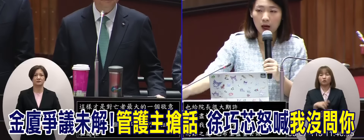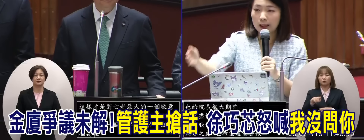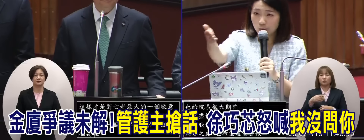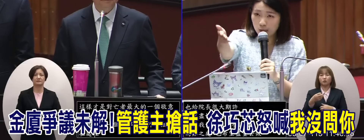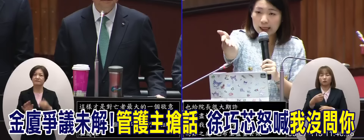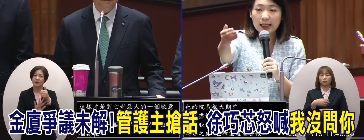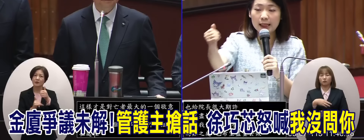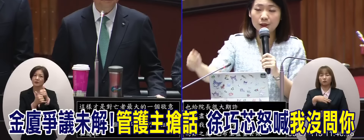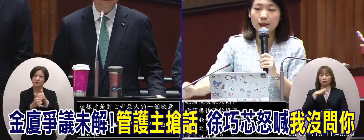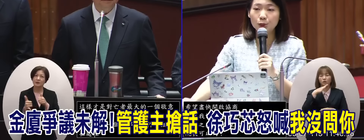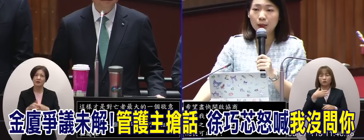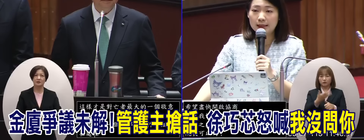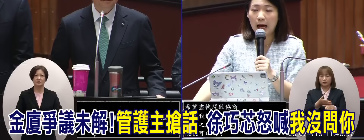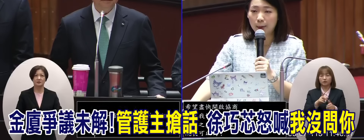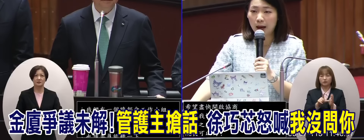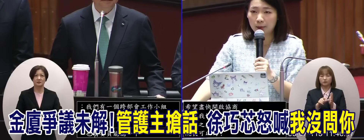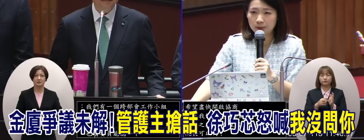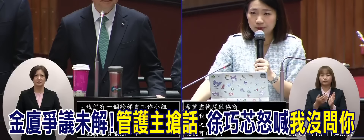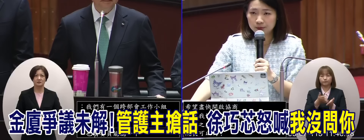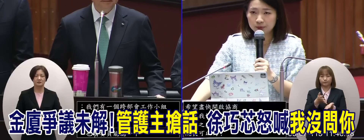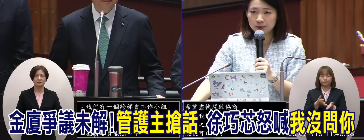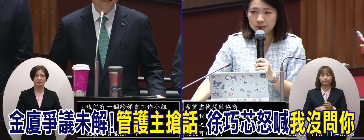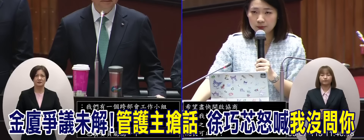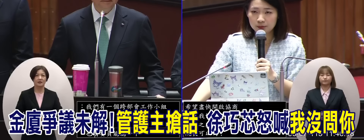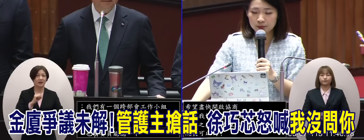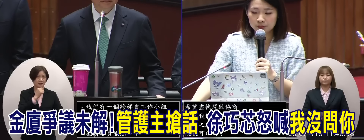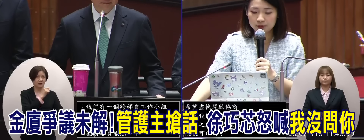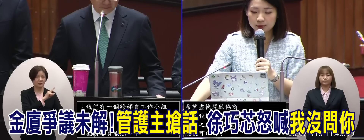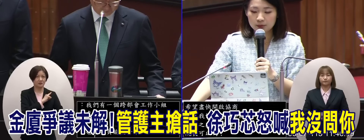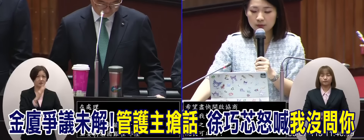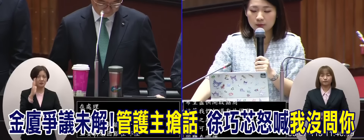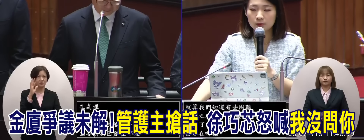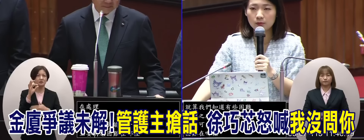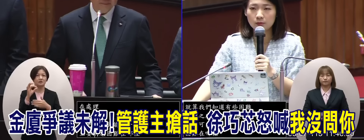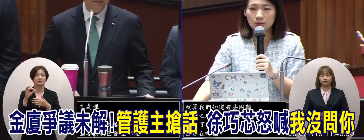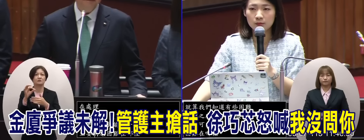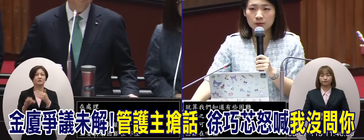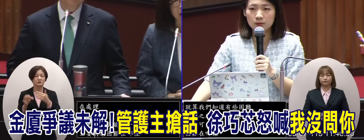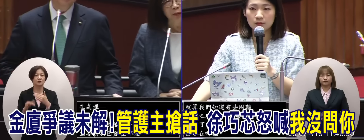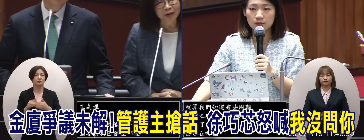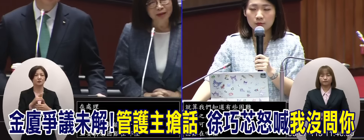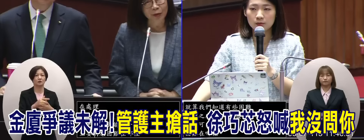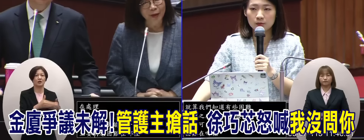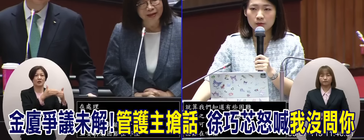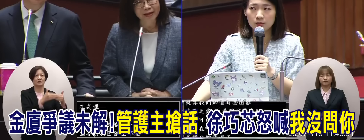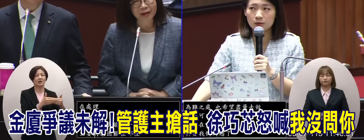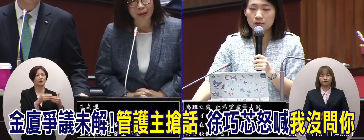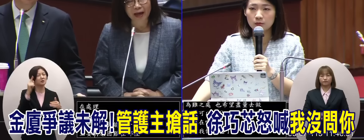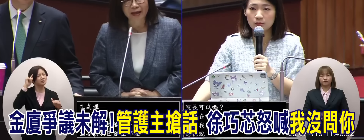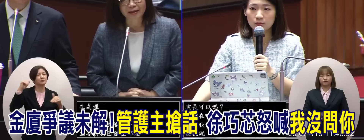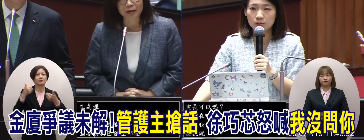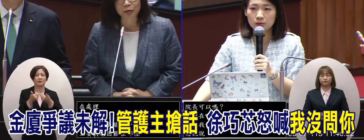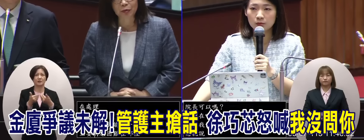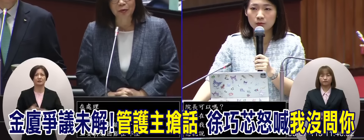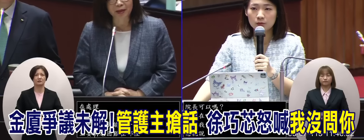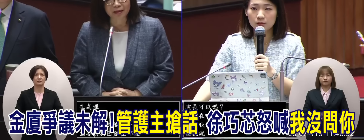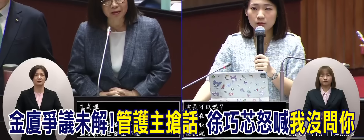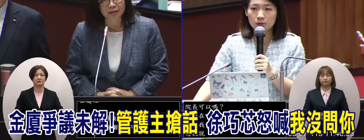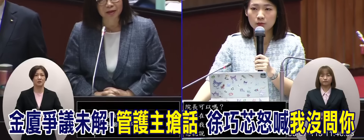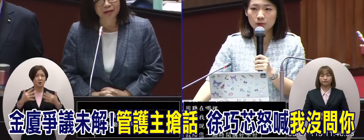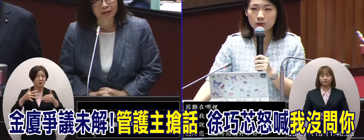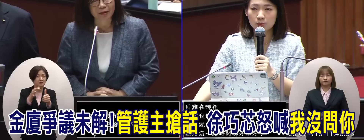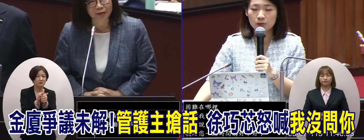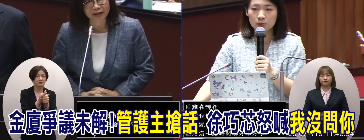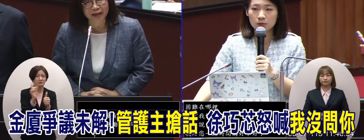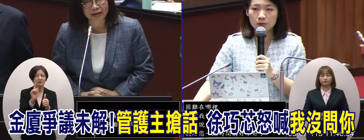个，我给你一点时间说一下好不好。 因为卡在对于我国的制度对方不予承认， 那问题关键都卡在说，我们很